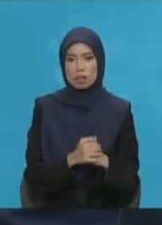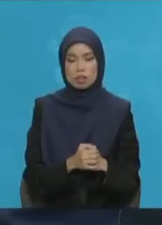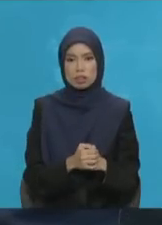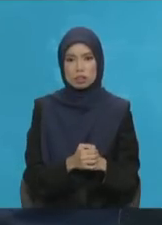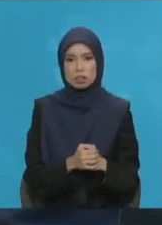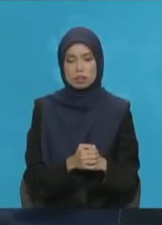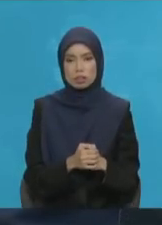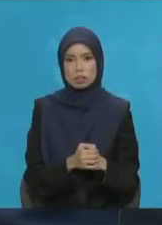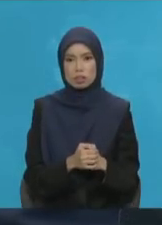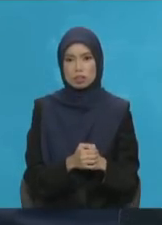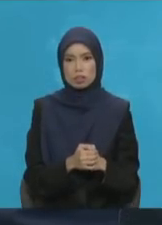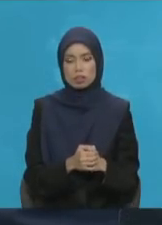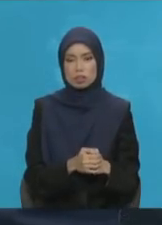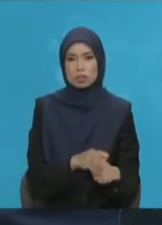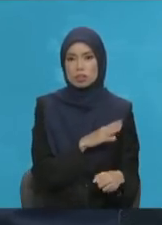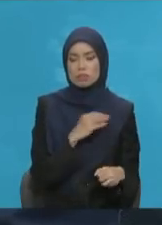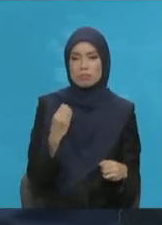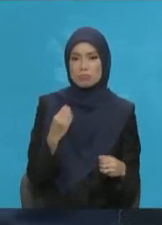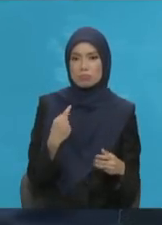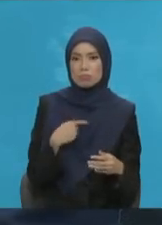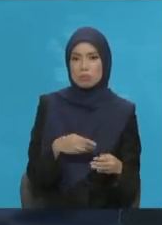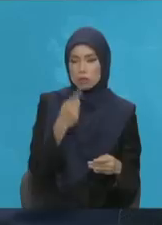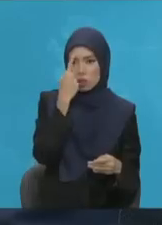dari kalangan juru terbang